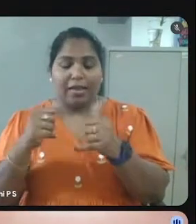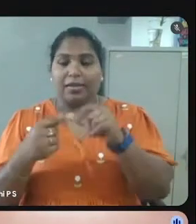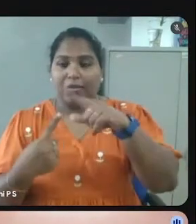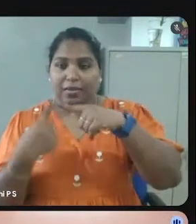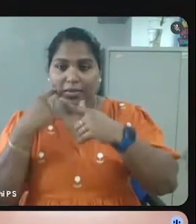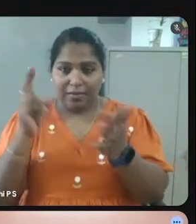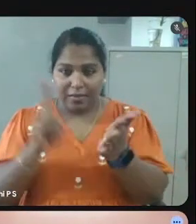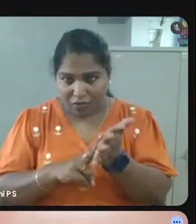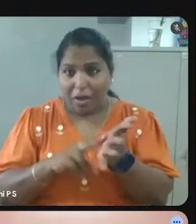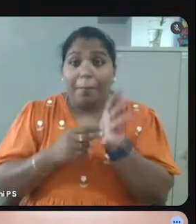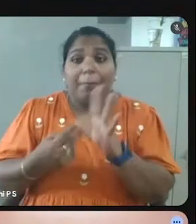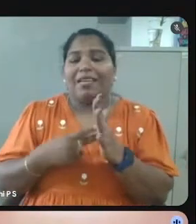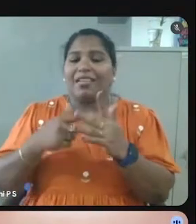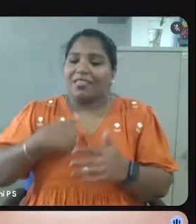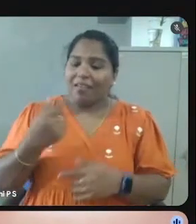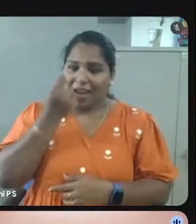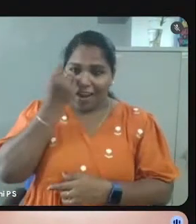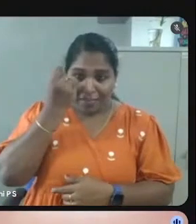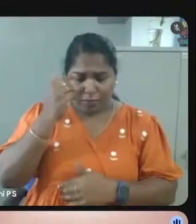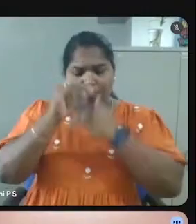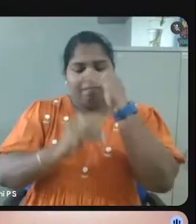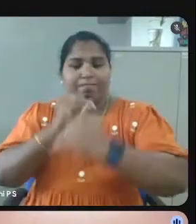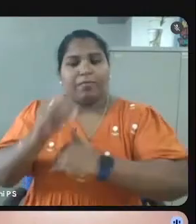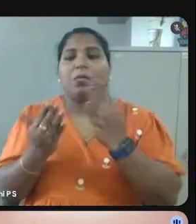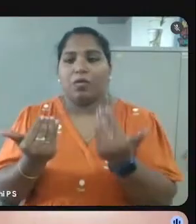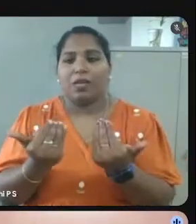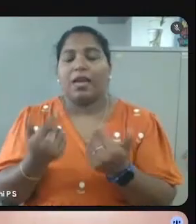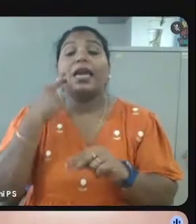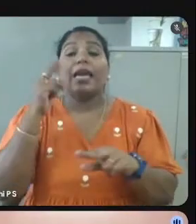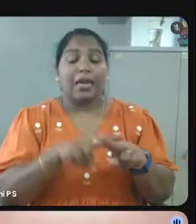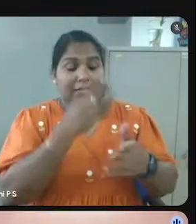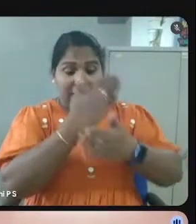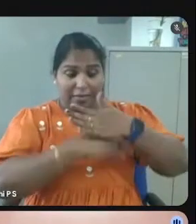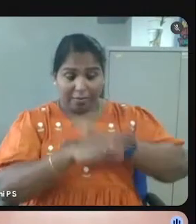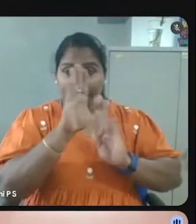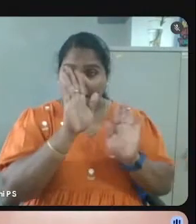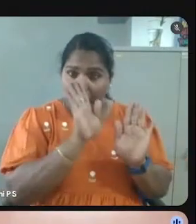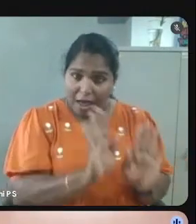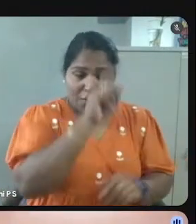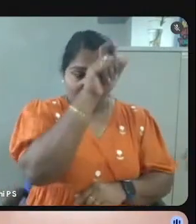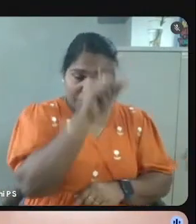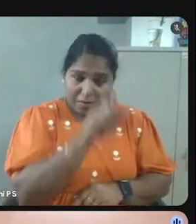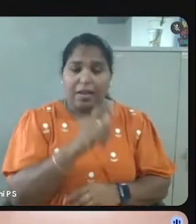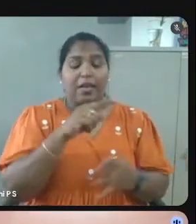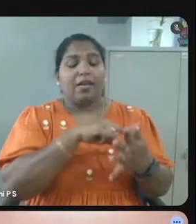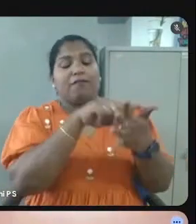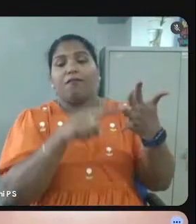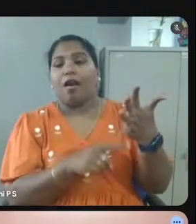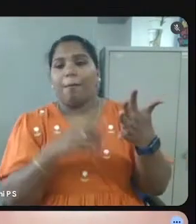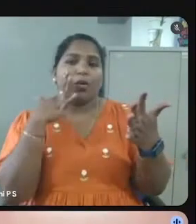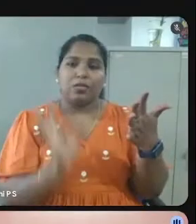ഒരു ഗ്രോത്തും ഉണ്ടായിരിക്കും. അപ്പോൾ ഒരു ഡിസബിലിറ്റി ഉള്ള ആൾക്കാർക്ക് ഇത് 5 കാര്യം വളരെ ഇമ്പോർട്ടൻ്റ്